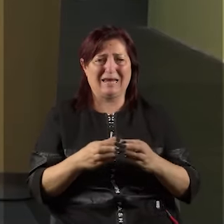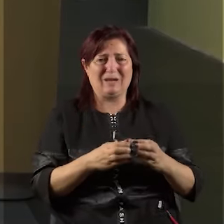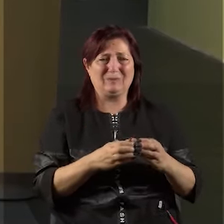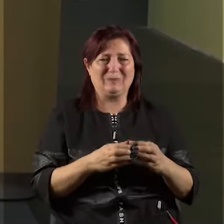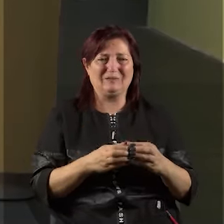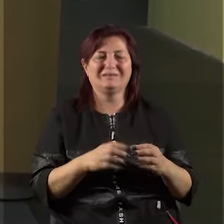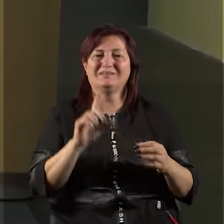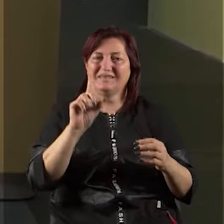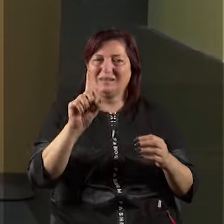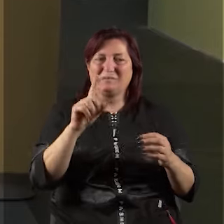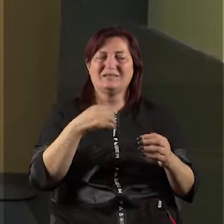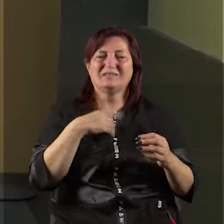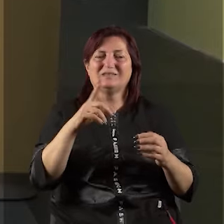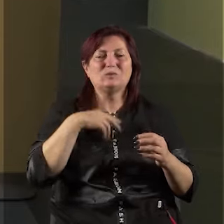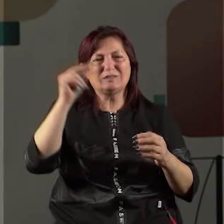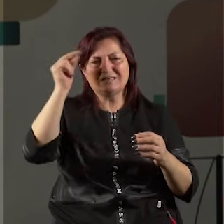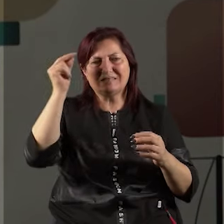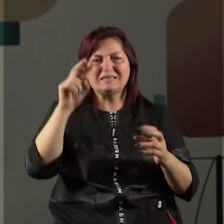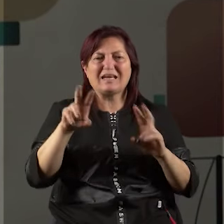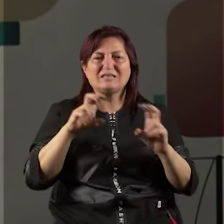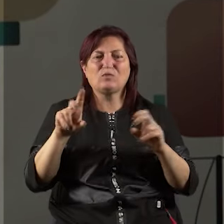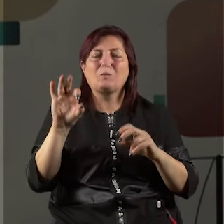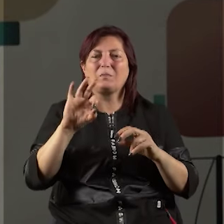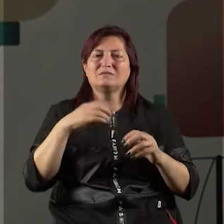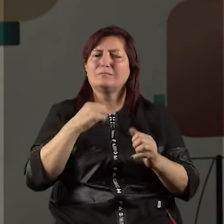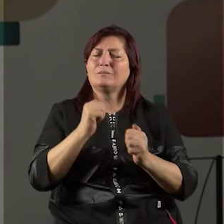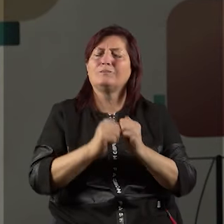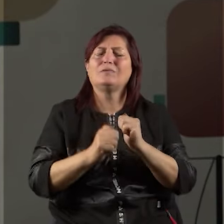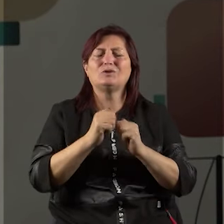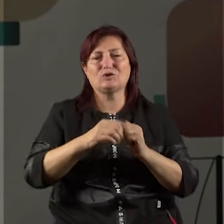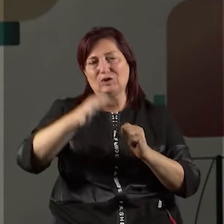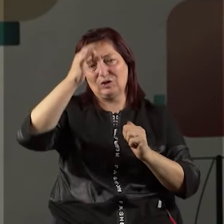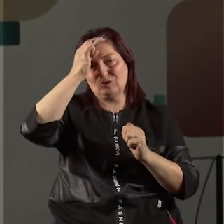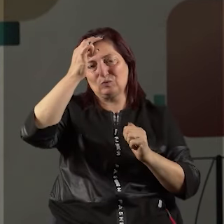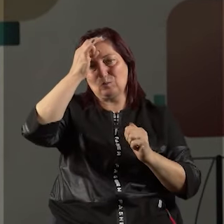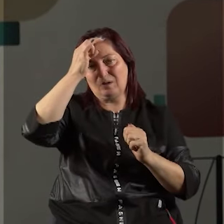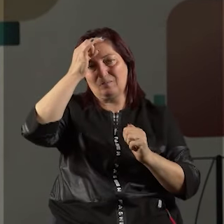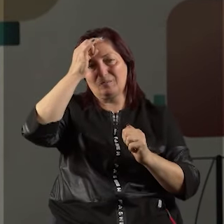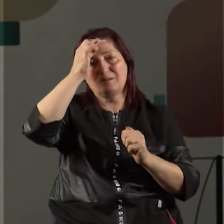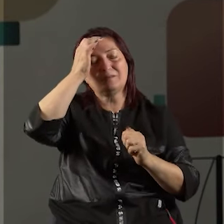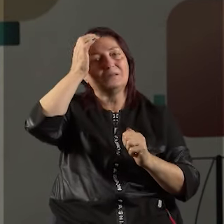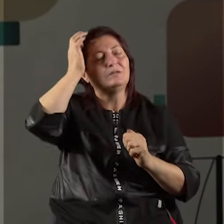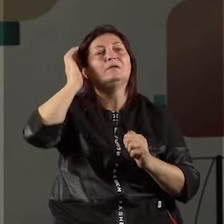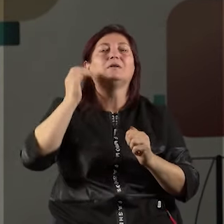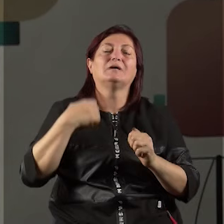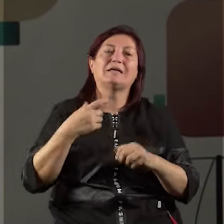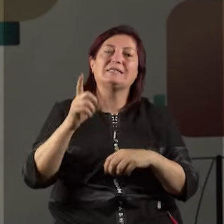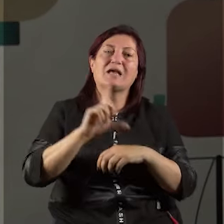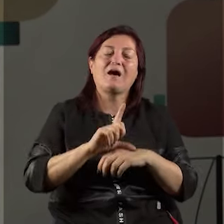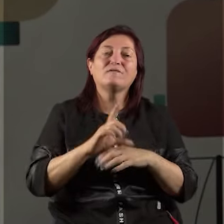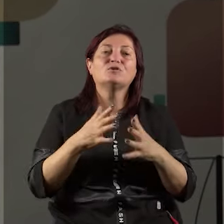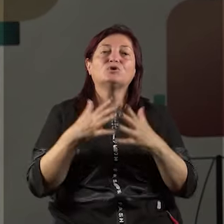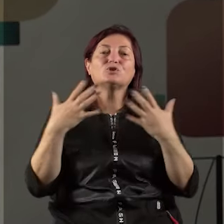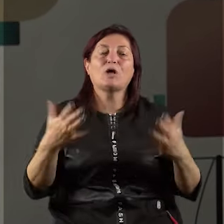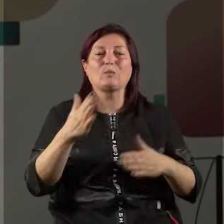իմիջալոցին ընթերցանության մասին ես միշտ հիշում եմ դա, ասում է ես ավելի շատ ուրախանում եմ իմ նոր